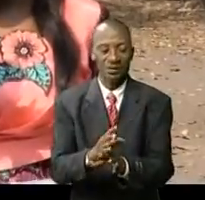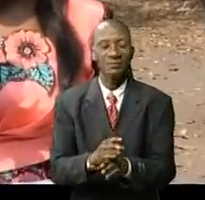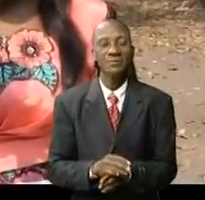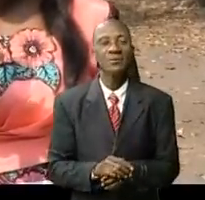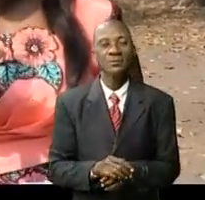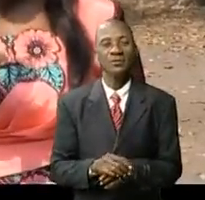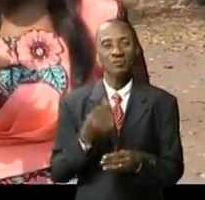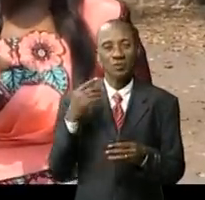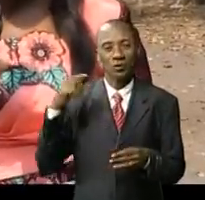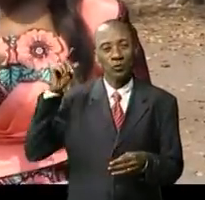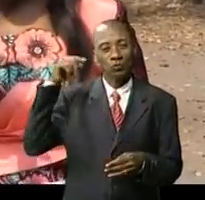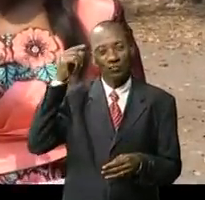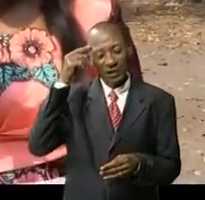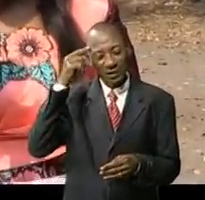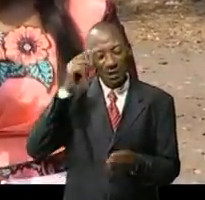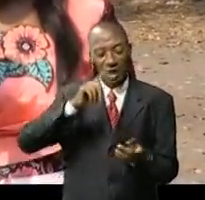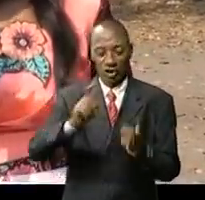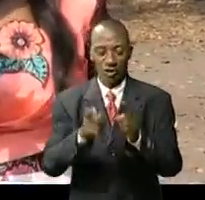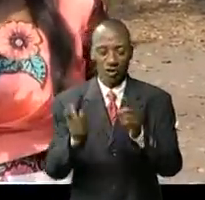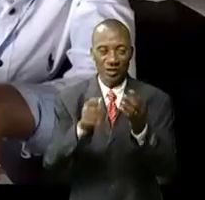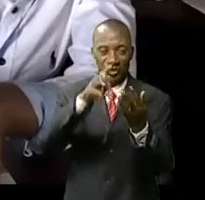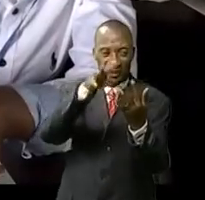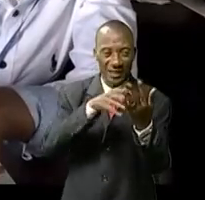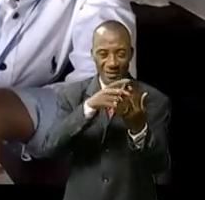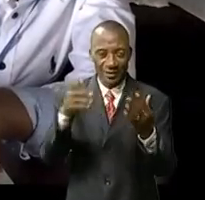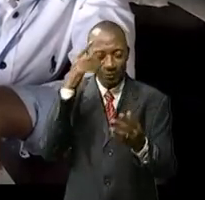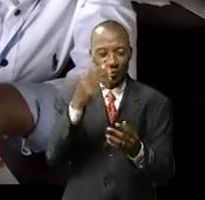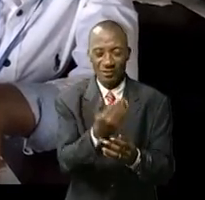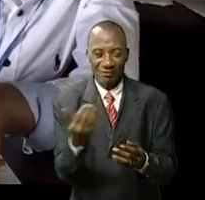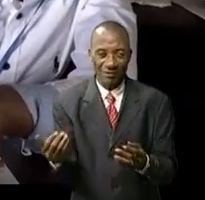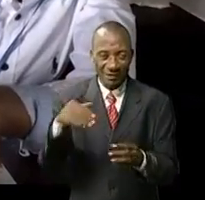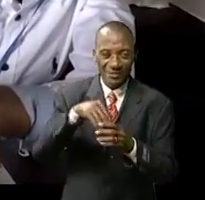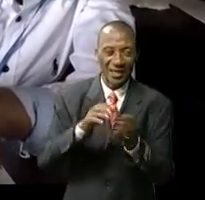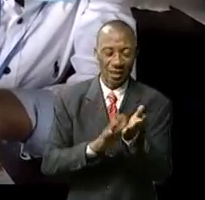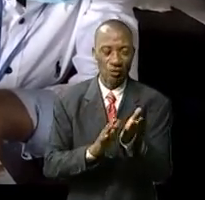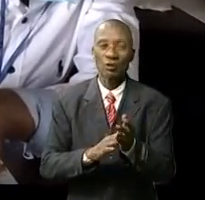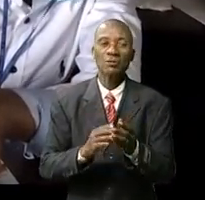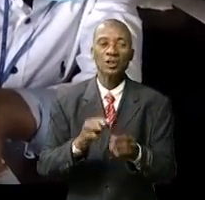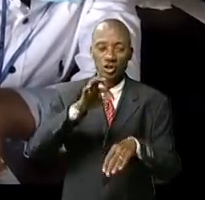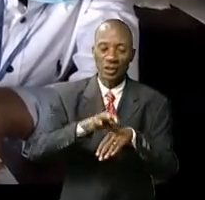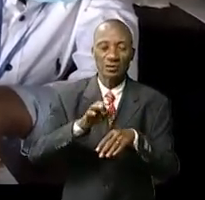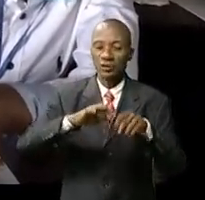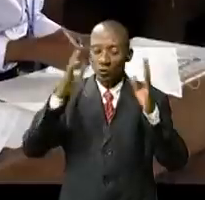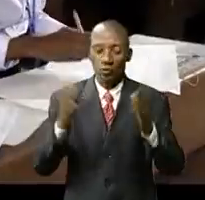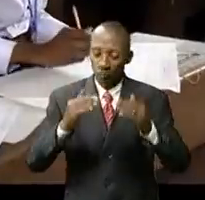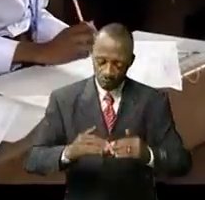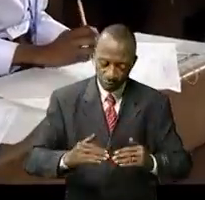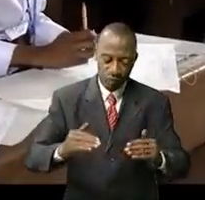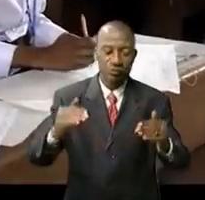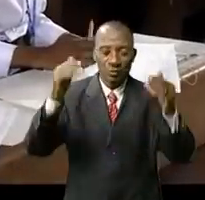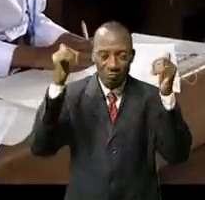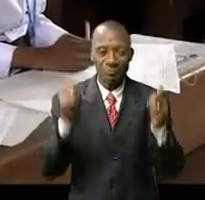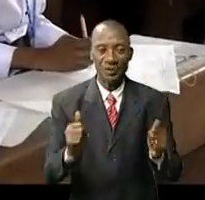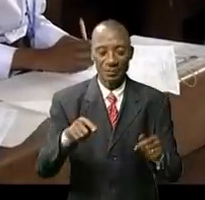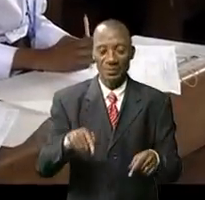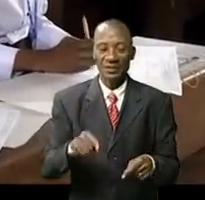calendrier aménagé a été bel et bien respecté. Et là, le Premier ministre vient de donner le go des 4 jours des épreuves